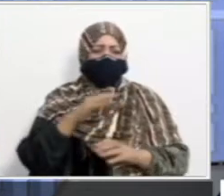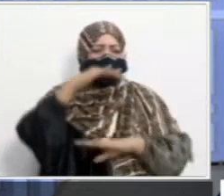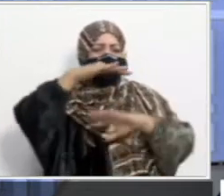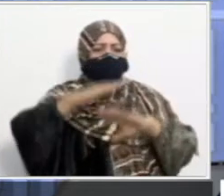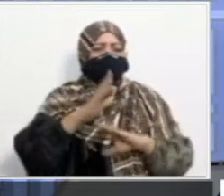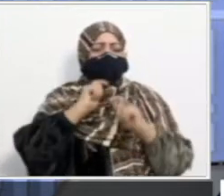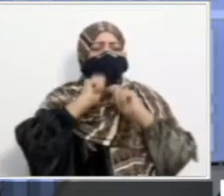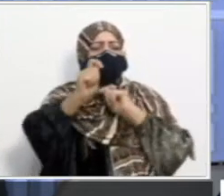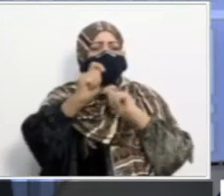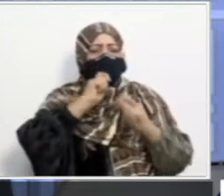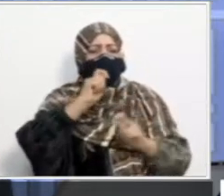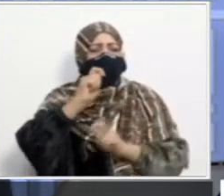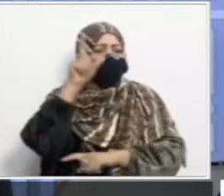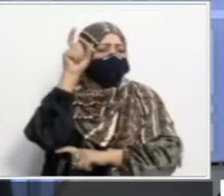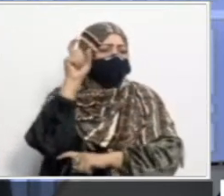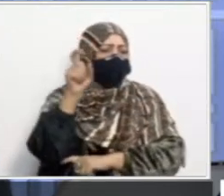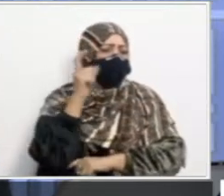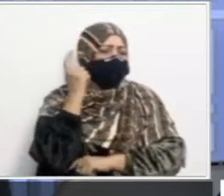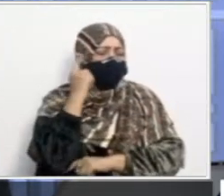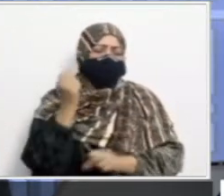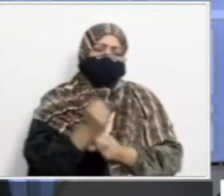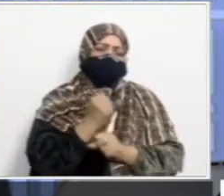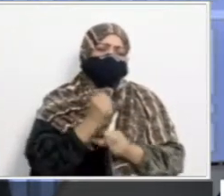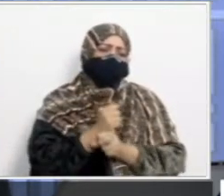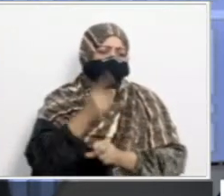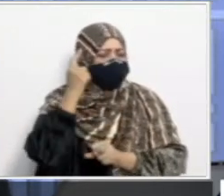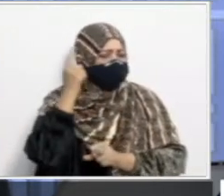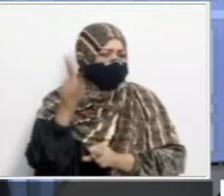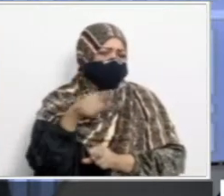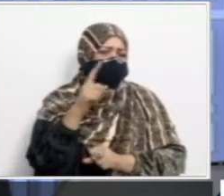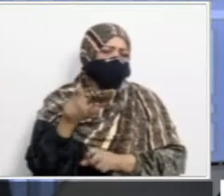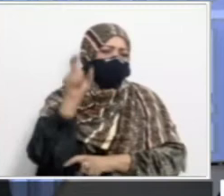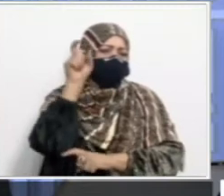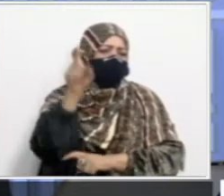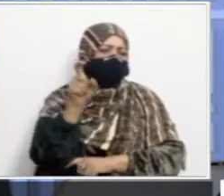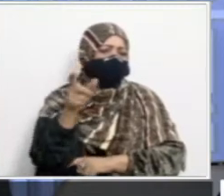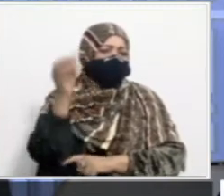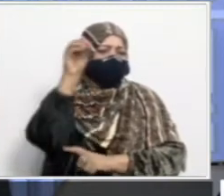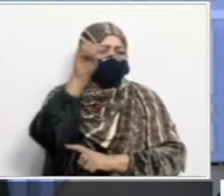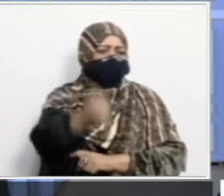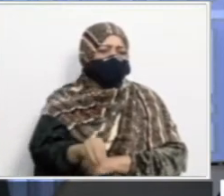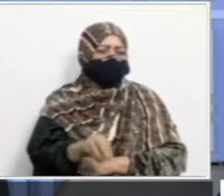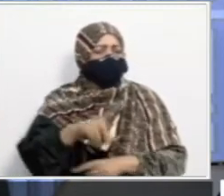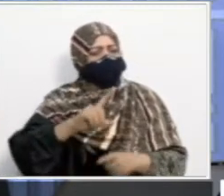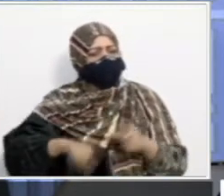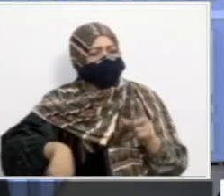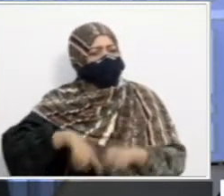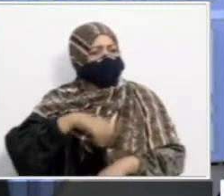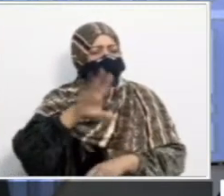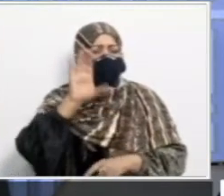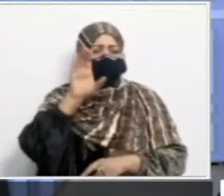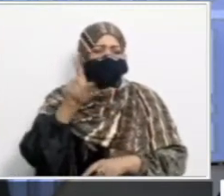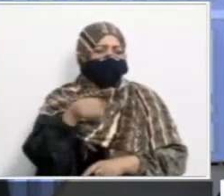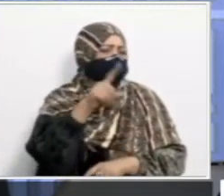وظيفته فيجعل المنبر محلا لمسائل الخلاف والفقه، وهذا من قلة فقهه وعلمه، هذا أولا.